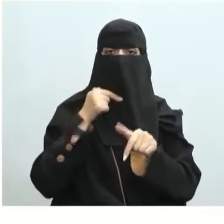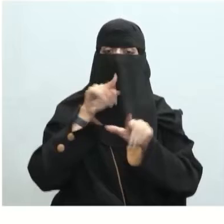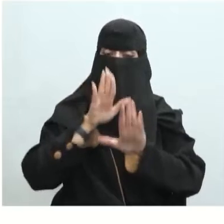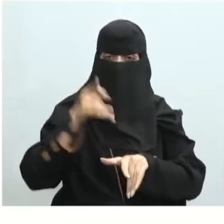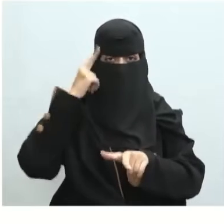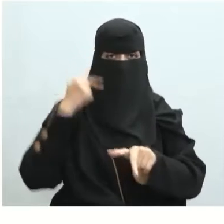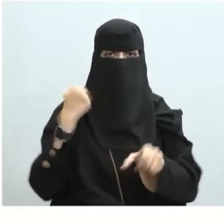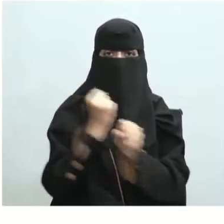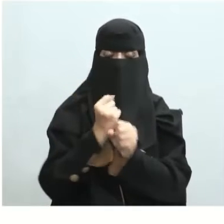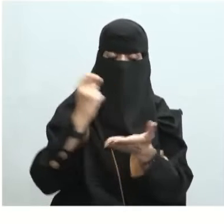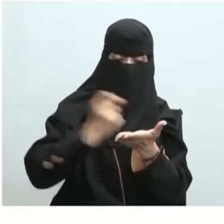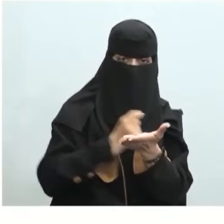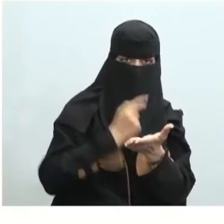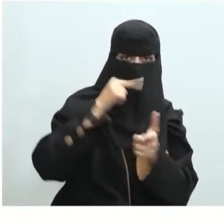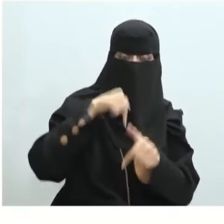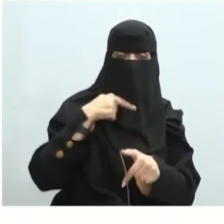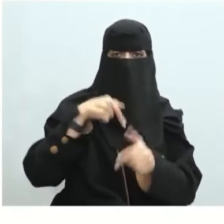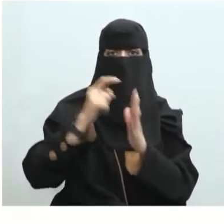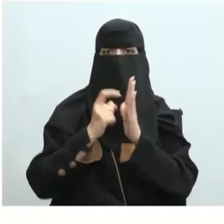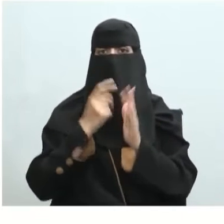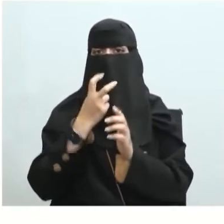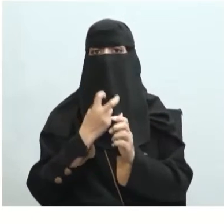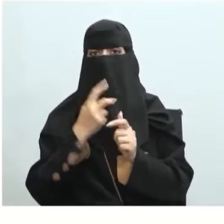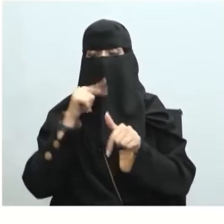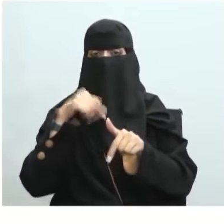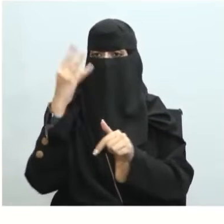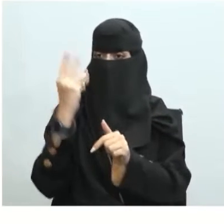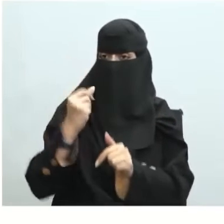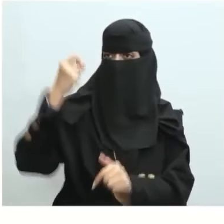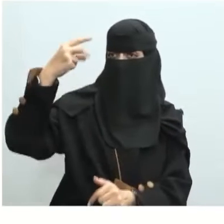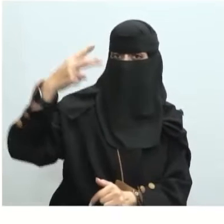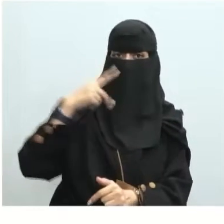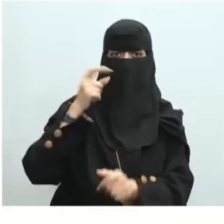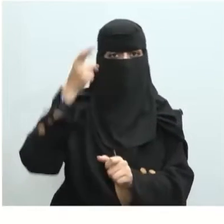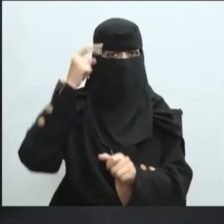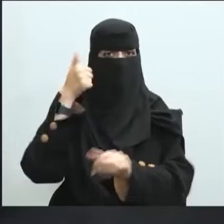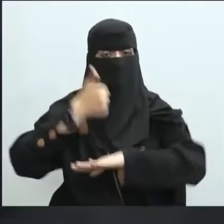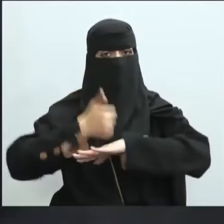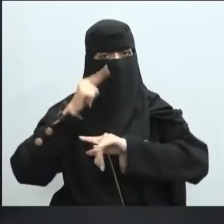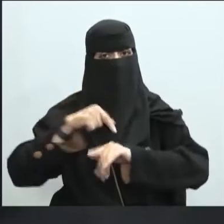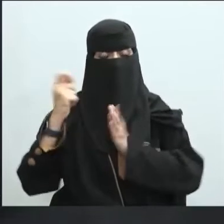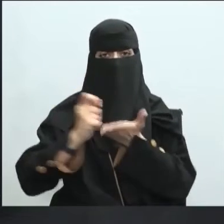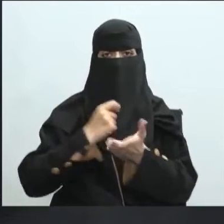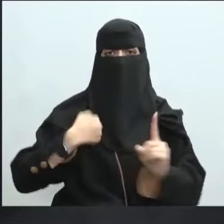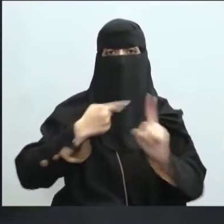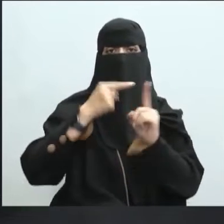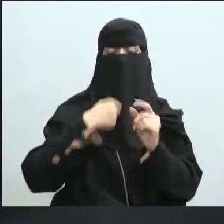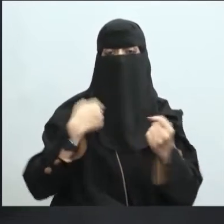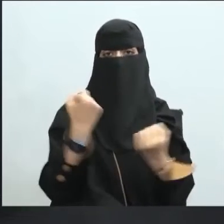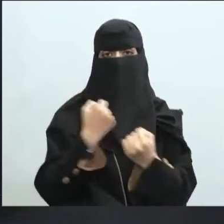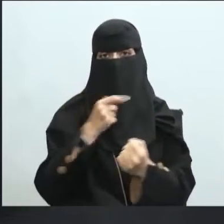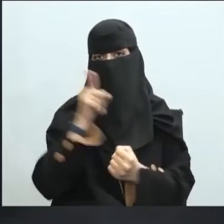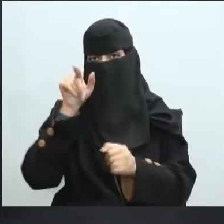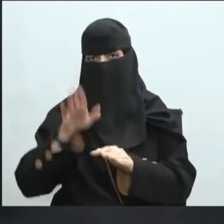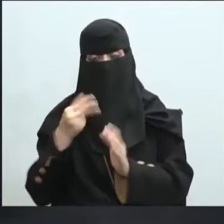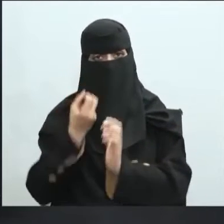كتابتك ما تدربت عليه من مهارات النحو والاملاء والترقيم واعراف الكتابه هذه هي اهم الاهداف تدريبيه تتعلق بك او